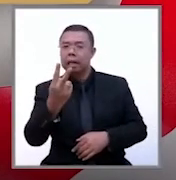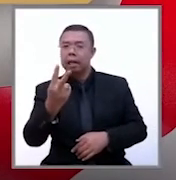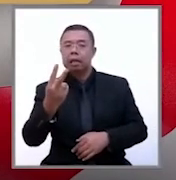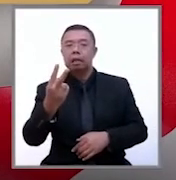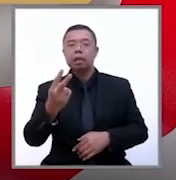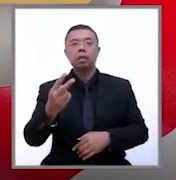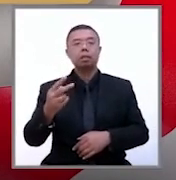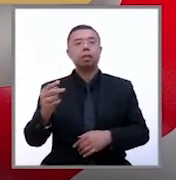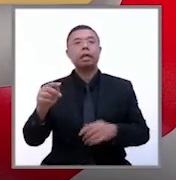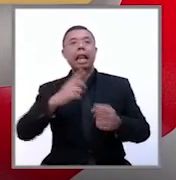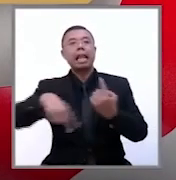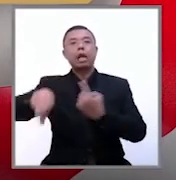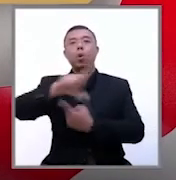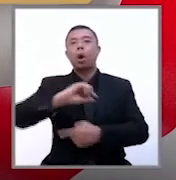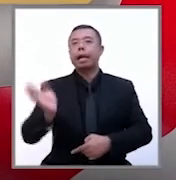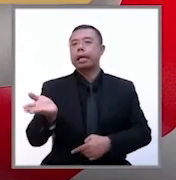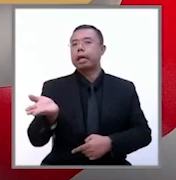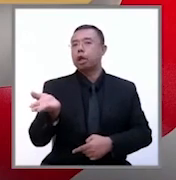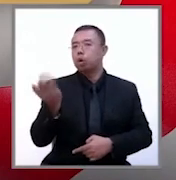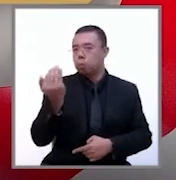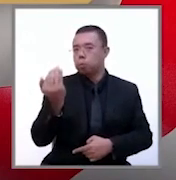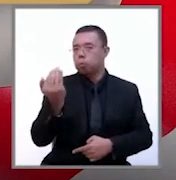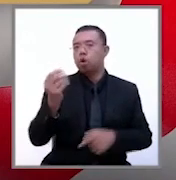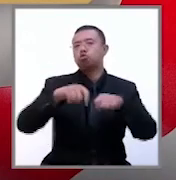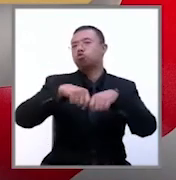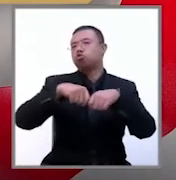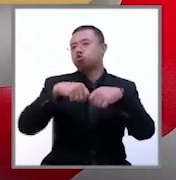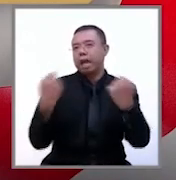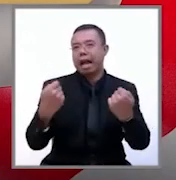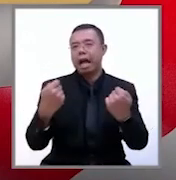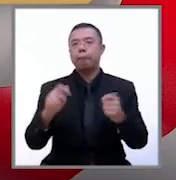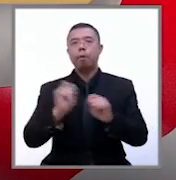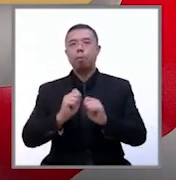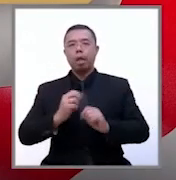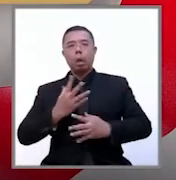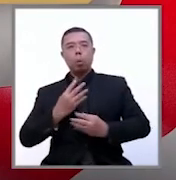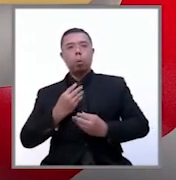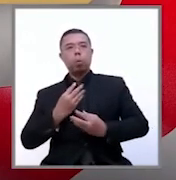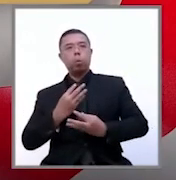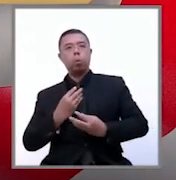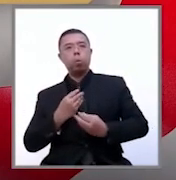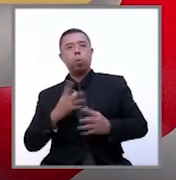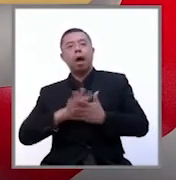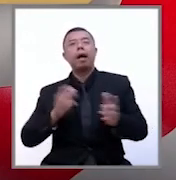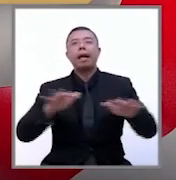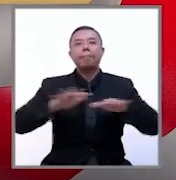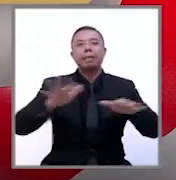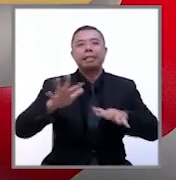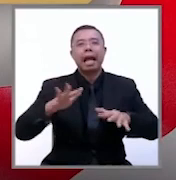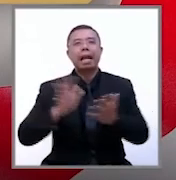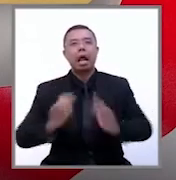iklim lingkungan hidup yang mengkhawatirkan kemudian bencana ekologis